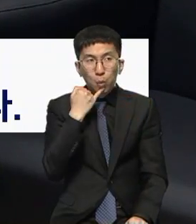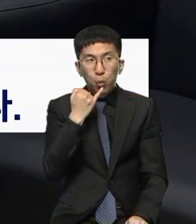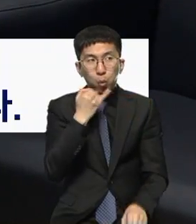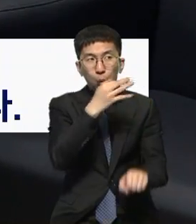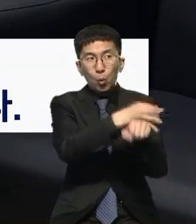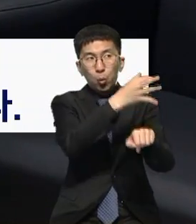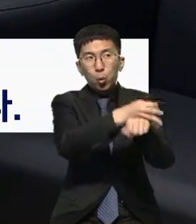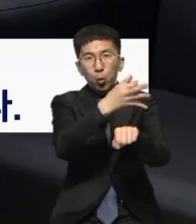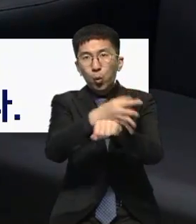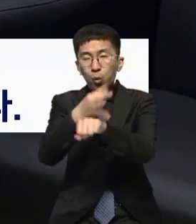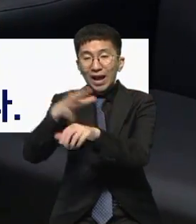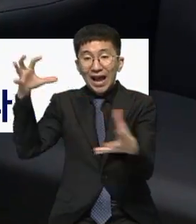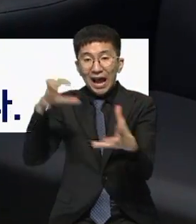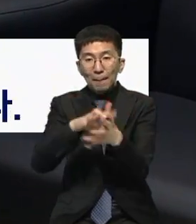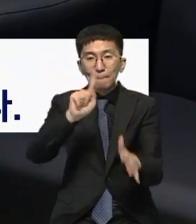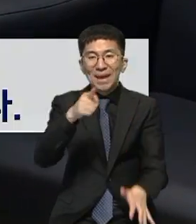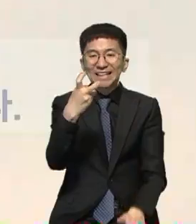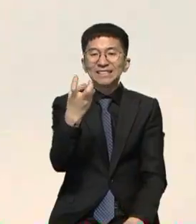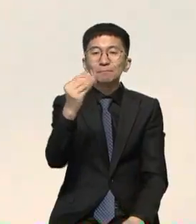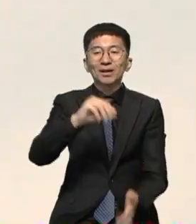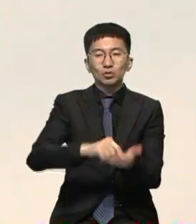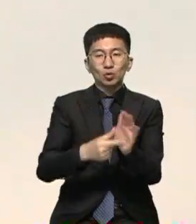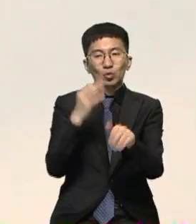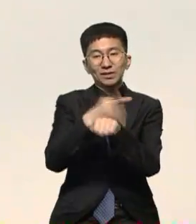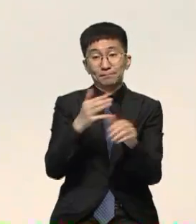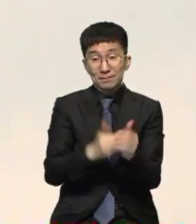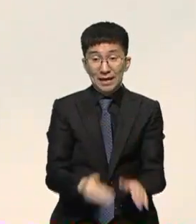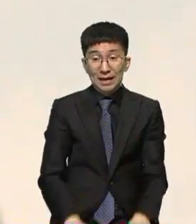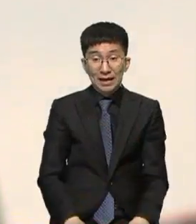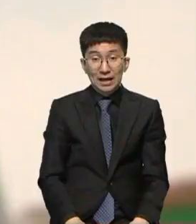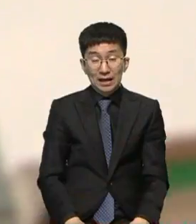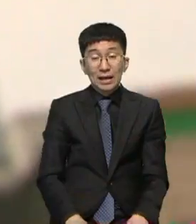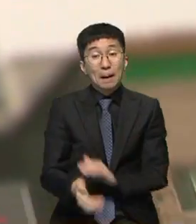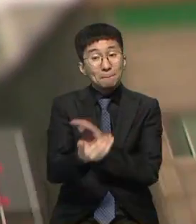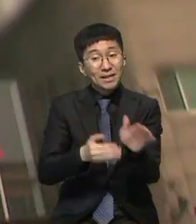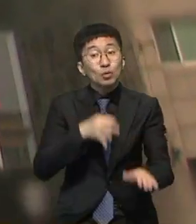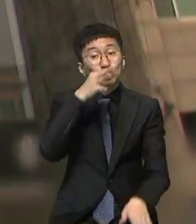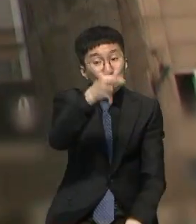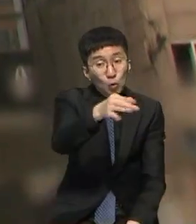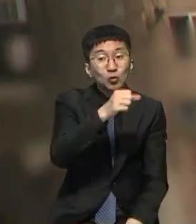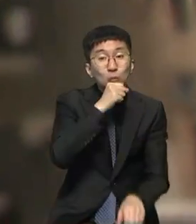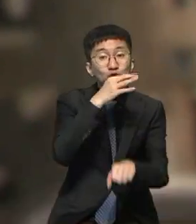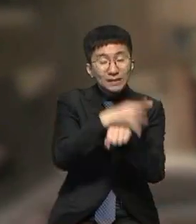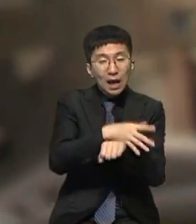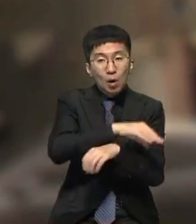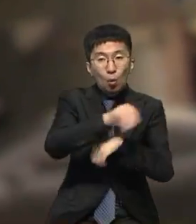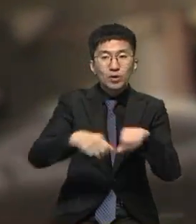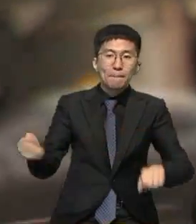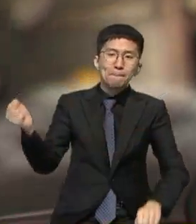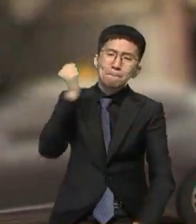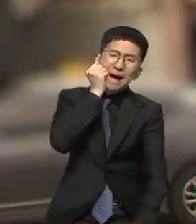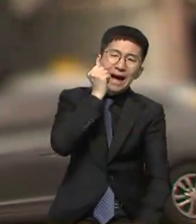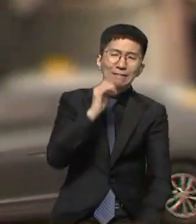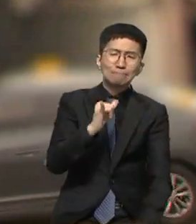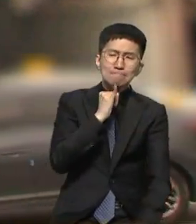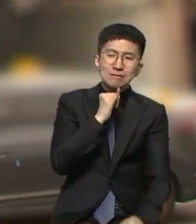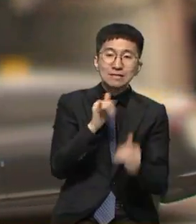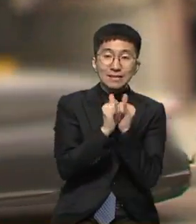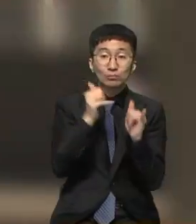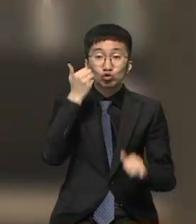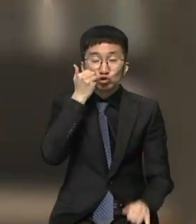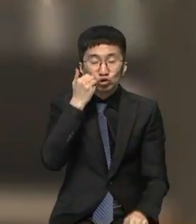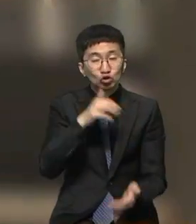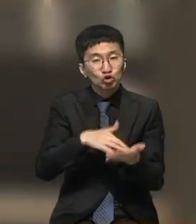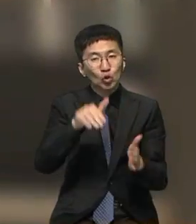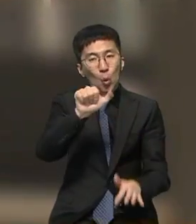군데 해서 120만 원어치를 샀습니다. 이런 식으로 돈을 미리 내고 포인트를 샀다가 사용이 중단돼 피해를 본 사람은